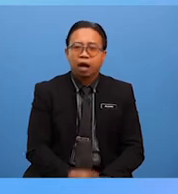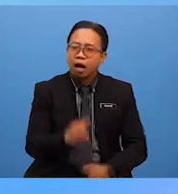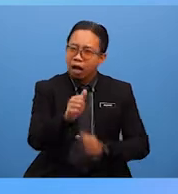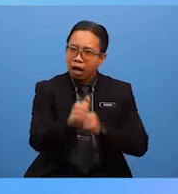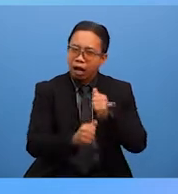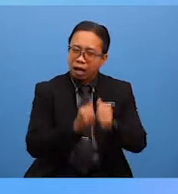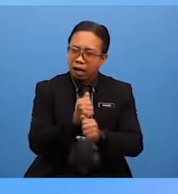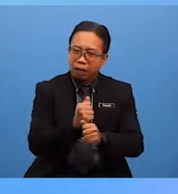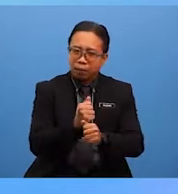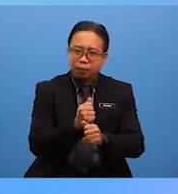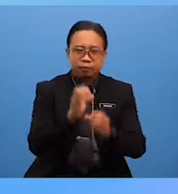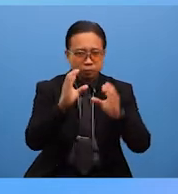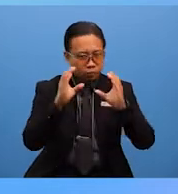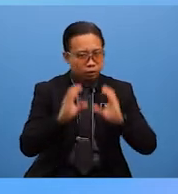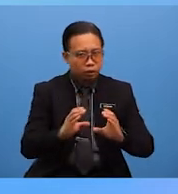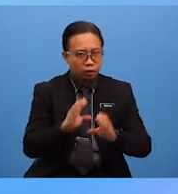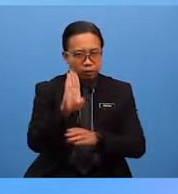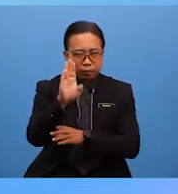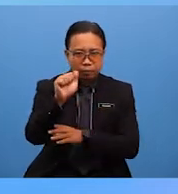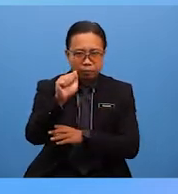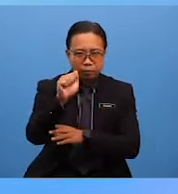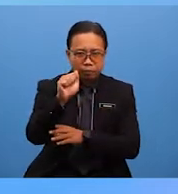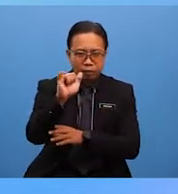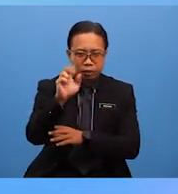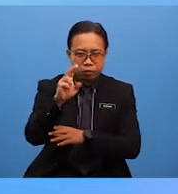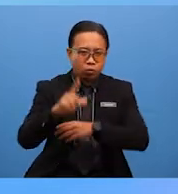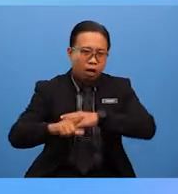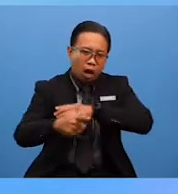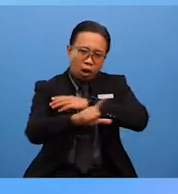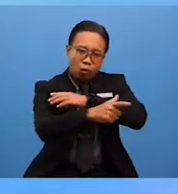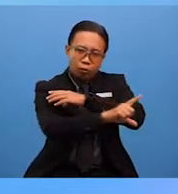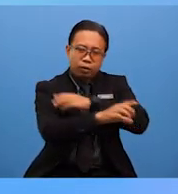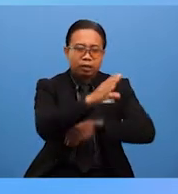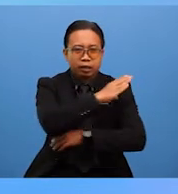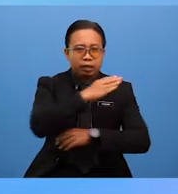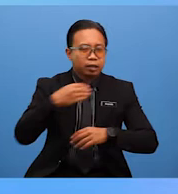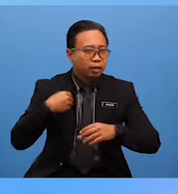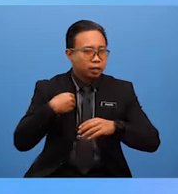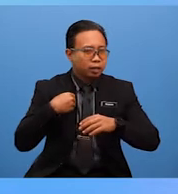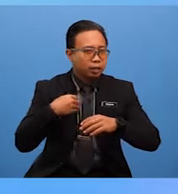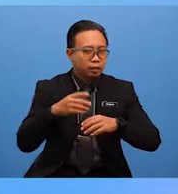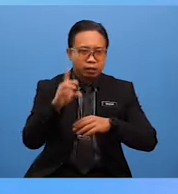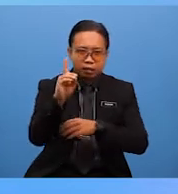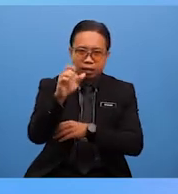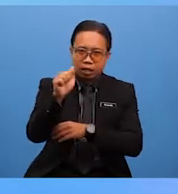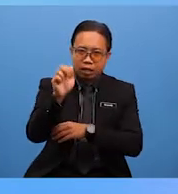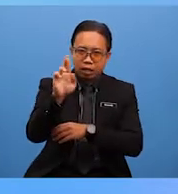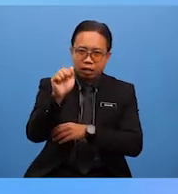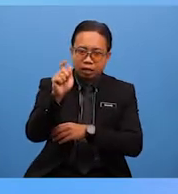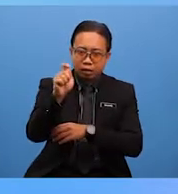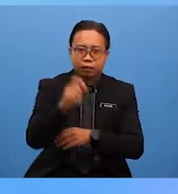lain seperti payudara laut dan payudara Bayu laut dan payudara